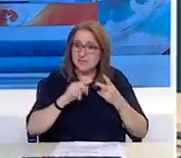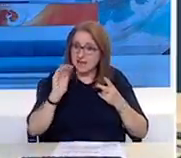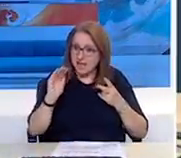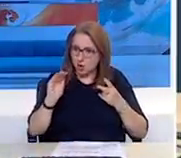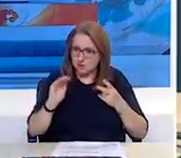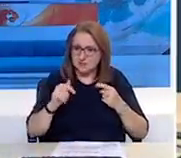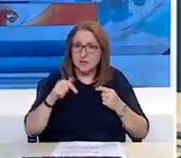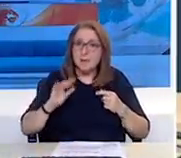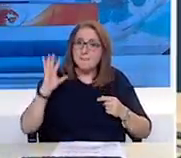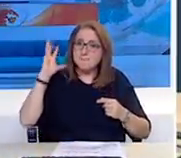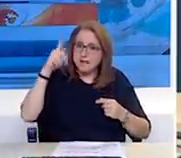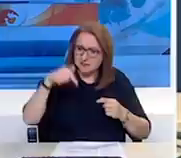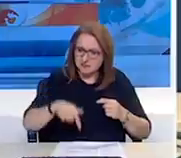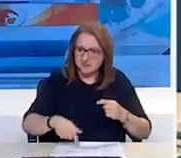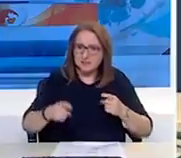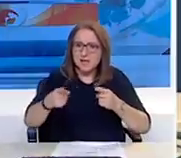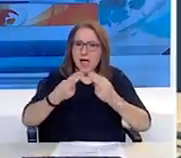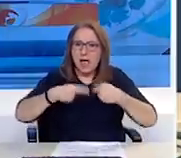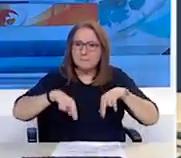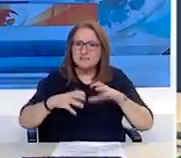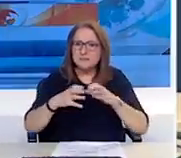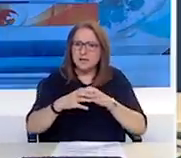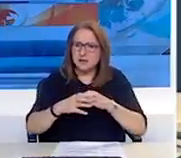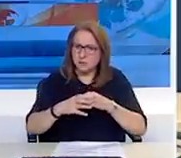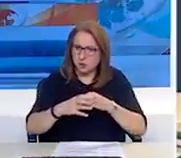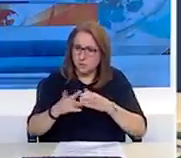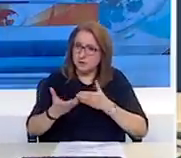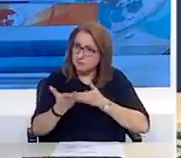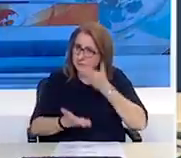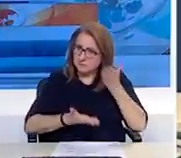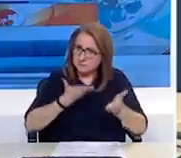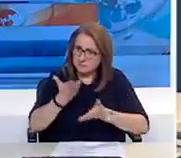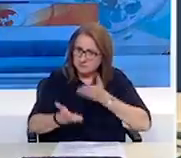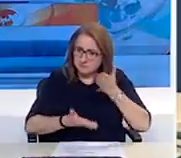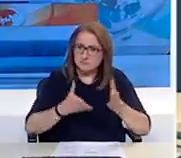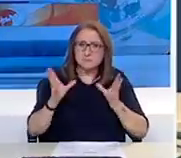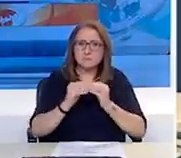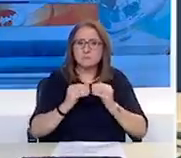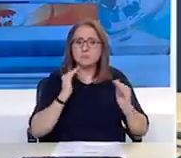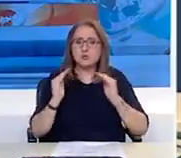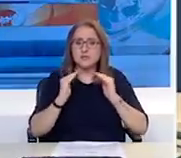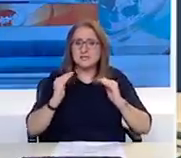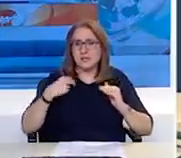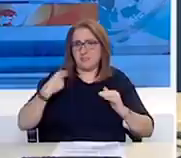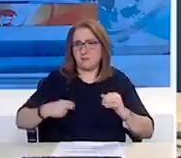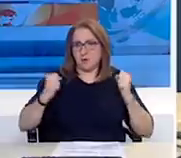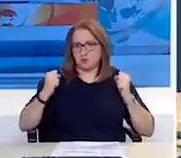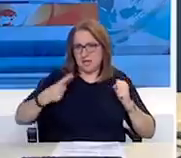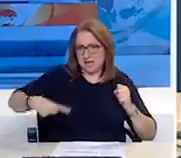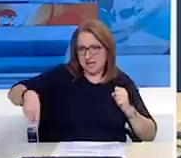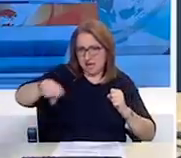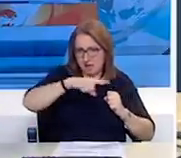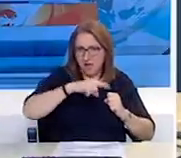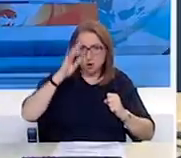μέχρι στιγμής οι προτάσεις της Επιστημονικής Επιτροπής έχουν συμβάλει στην προστασία σε μεγάλο βαθμό της δημόσιας υγείας και κατ' επέκταση στη μη